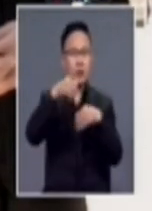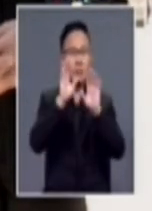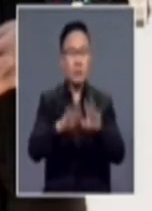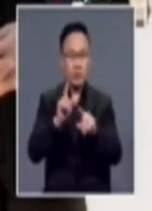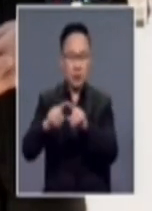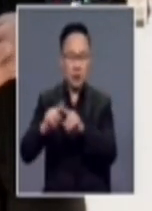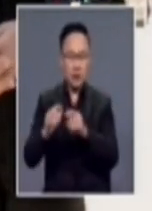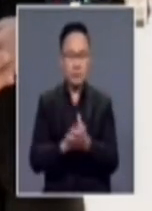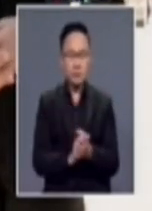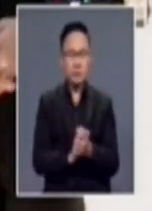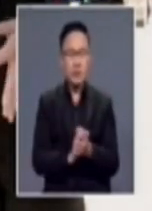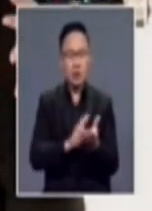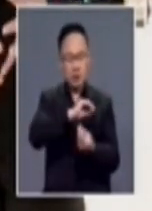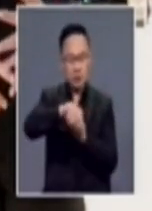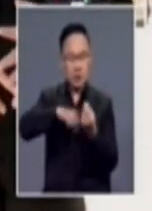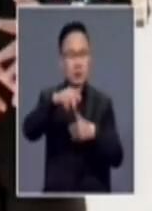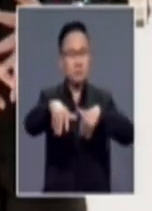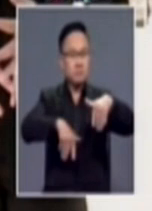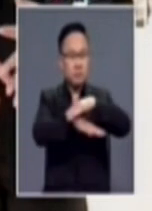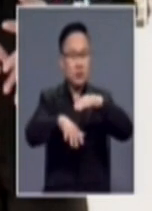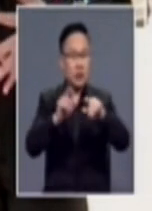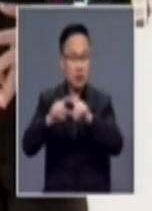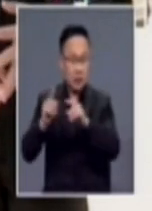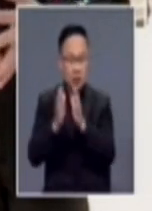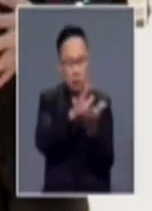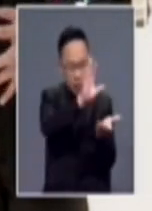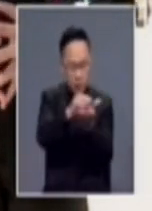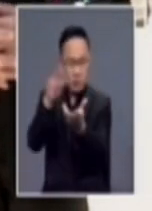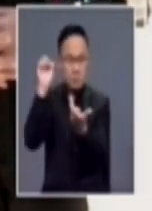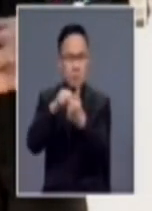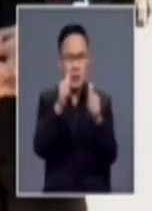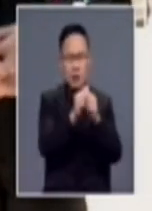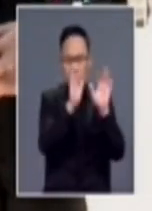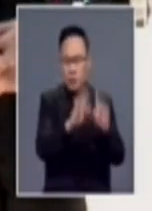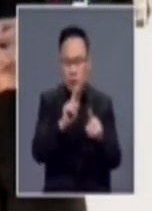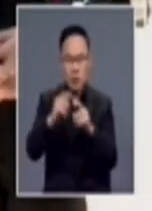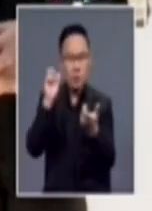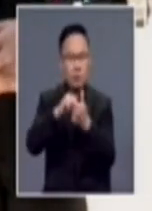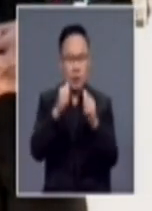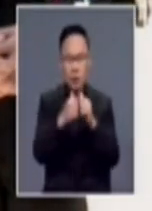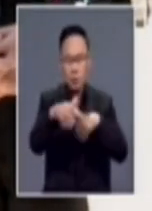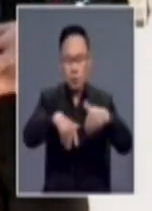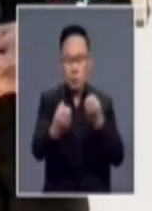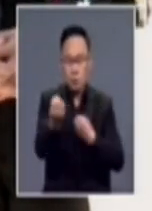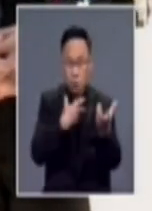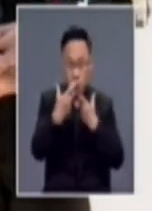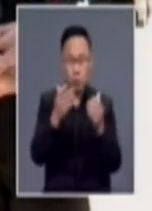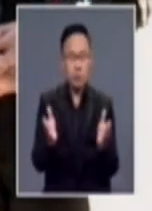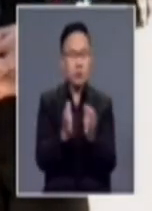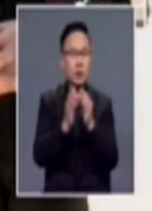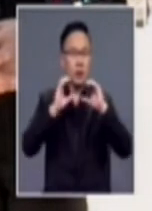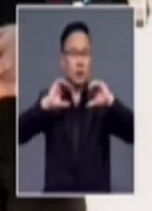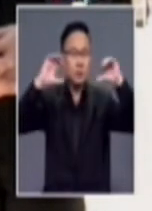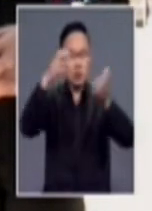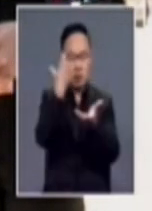ในการรับฟังความเห็นของประชาชนทั้งเรื่องปัญหาและการสร้างความรับรู้ให้ประชาชนได้รับทราบถึงโครงการสำคัญต่างๆของรัฐบาล